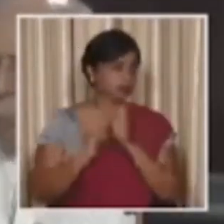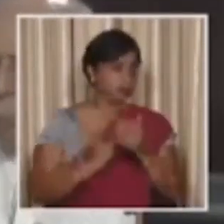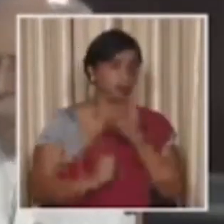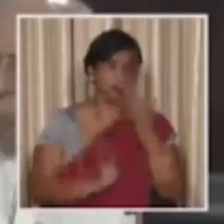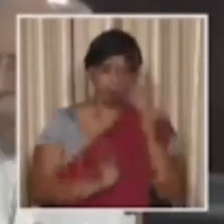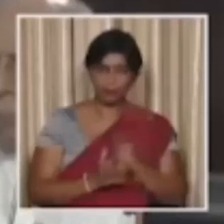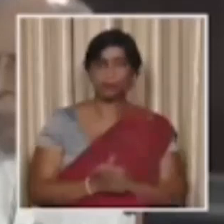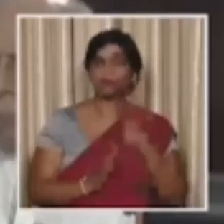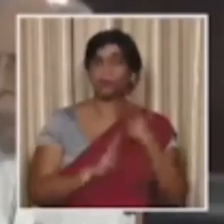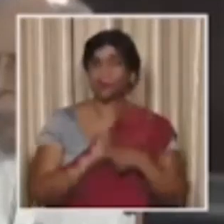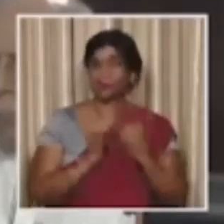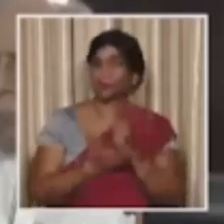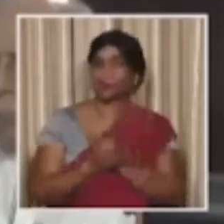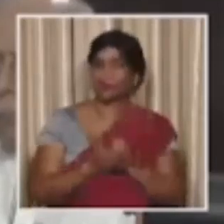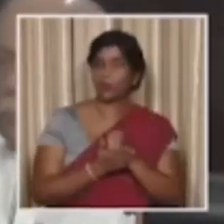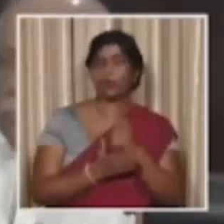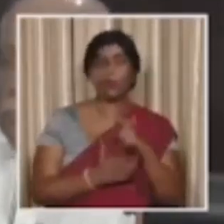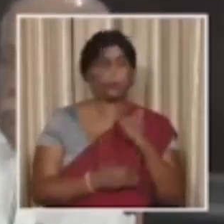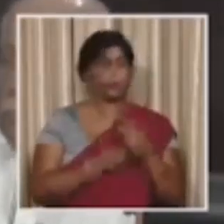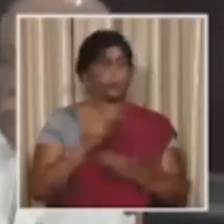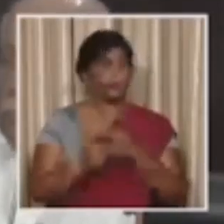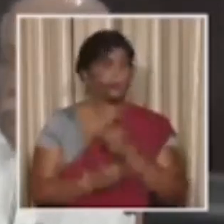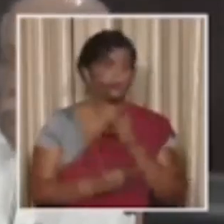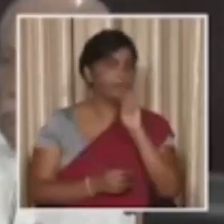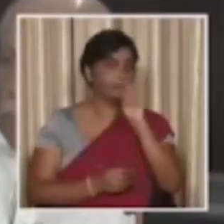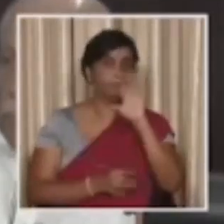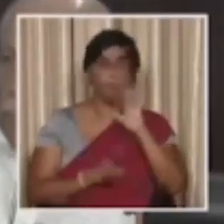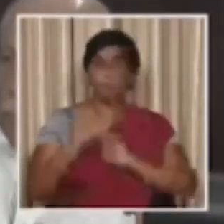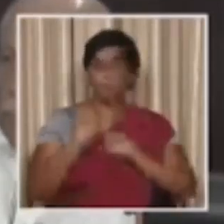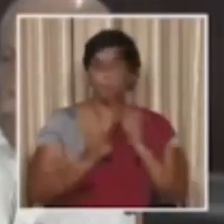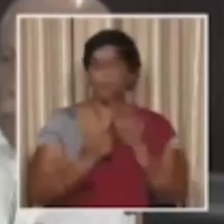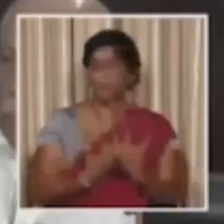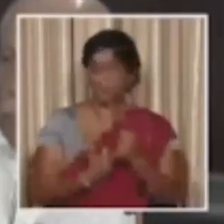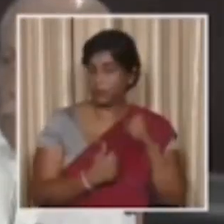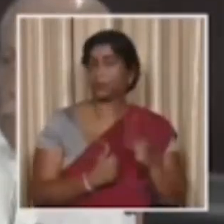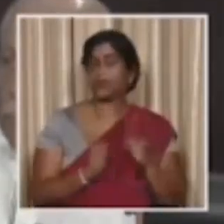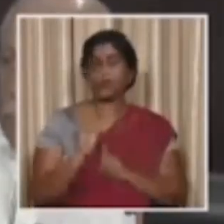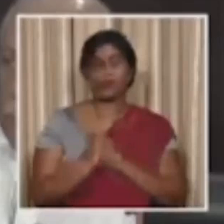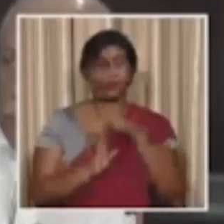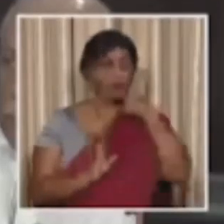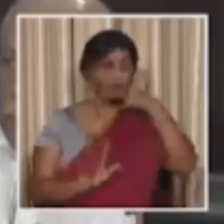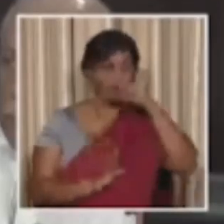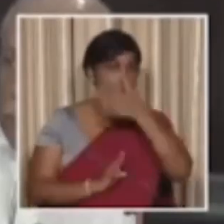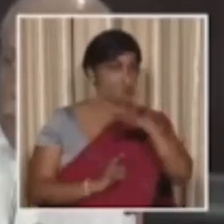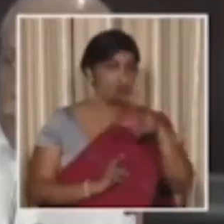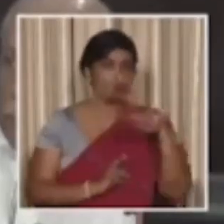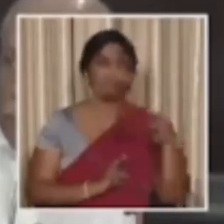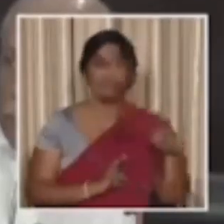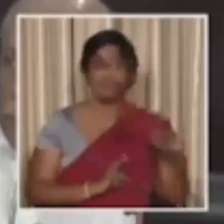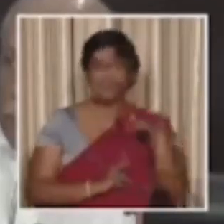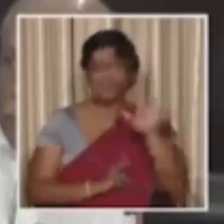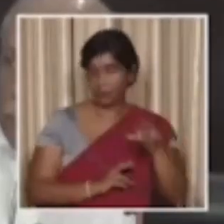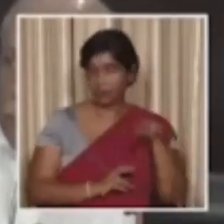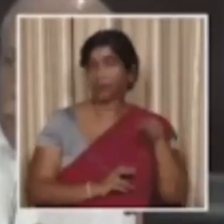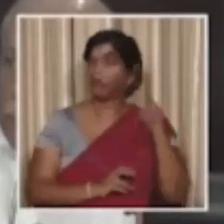ගැනීමට පුළුවන් රටේ සමස්ත මත්ස්‍ය ආයවැයන් 35%ක් පමණ ලැබෙන්නේ උතුරු මුහුදු